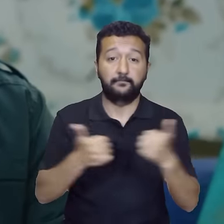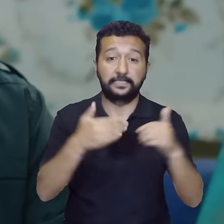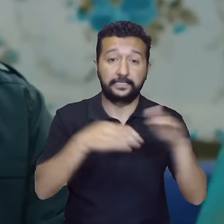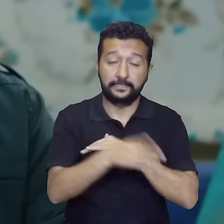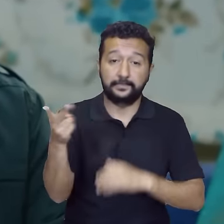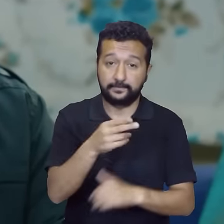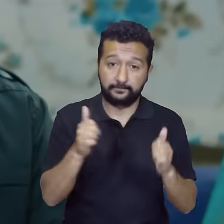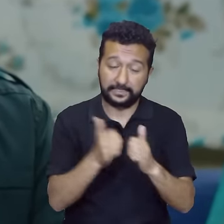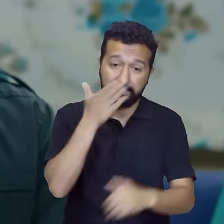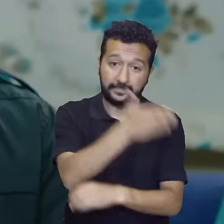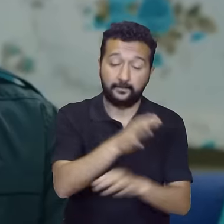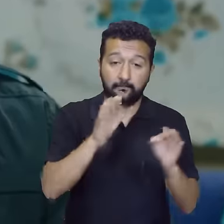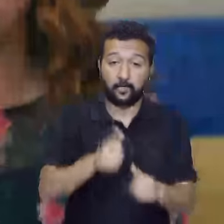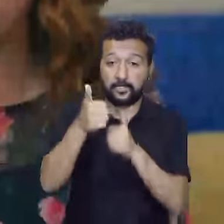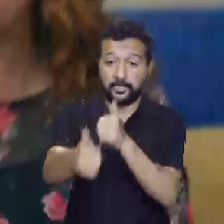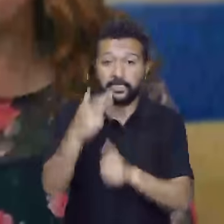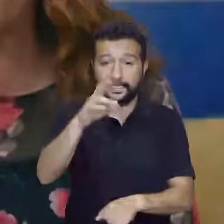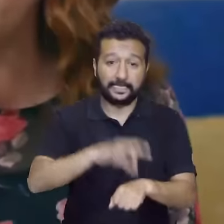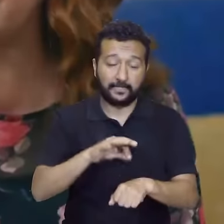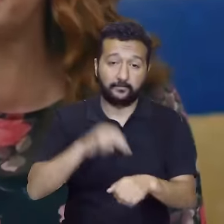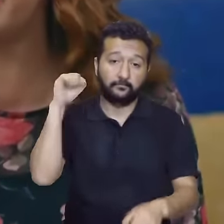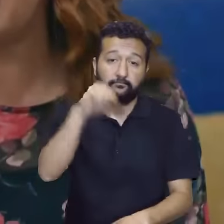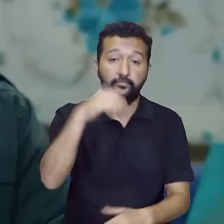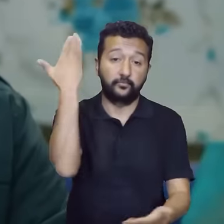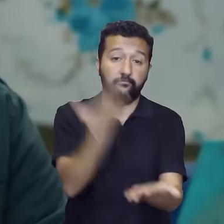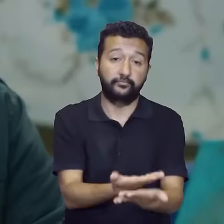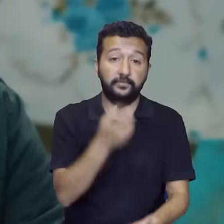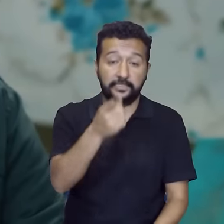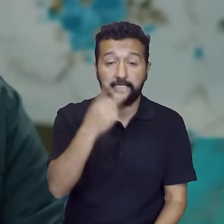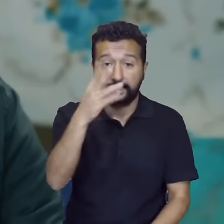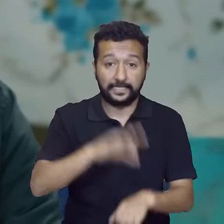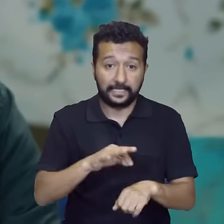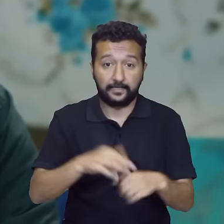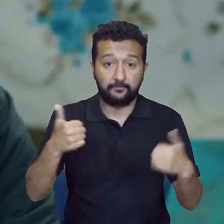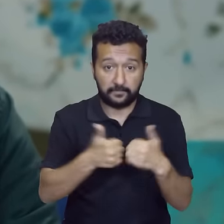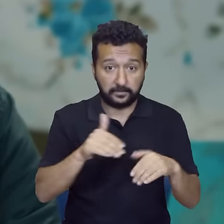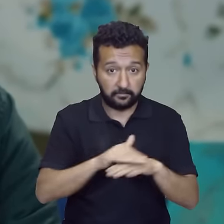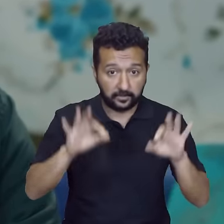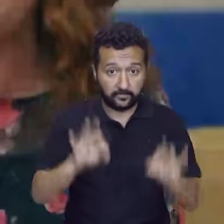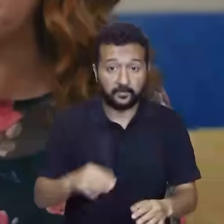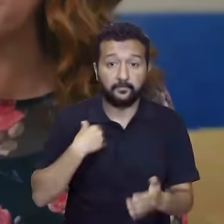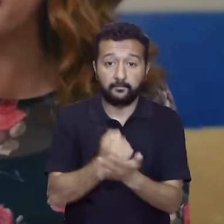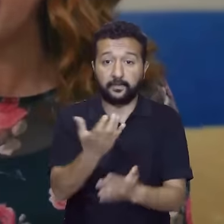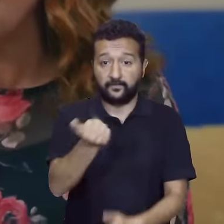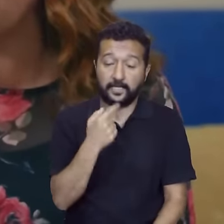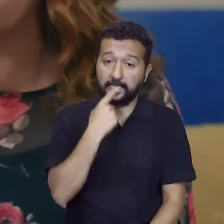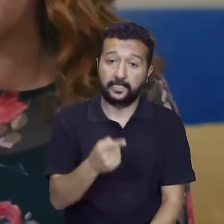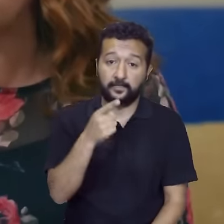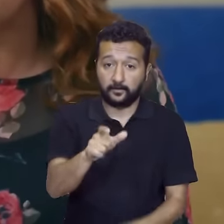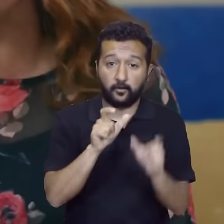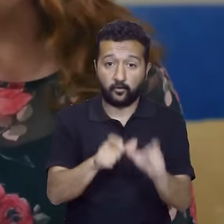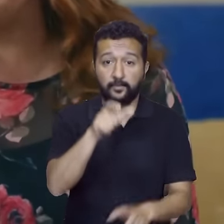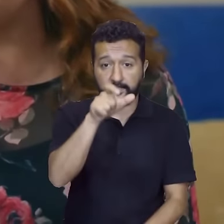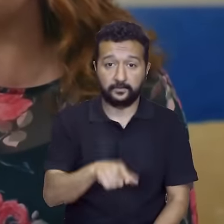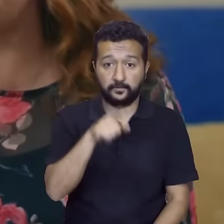girdi de birlikte gittik böyle, rakibini 2 dakikada nakavt etti. Sen de 2 dakikada maç mı biter, verin benim bilet paramı dedin de